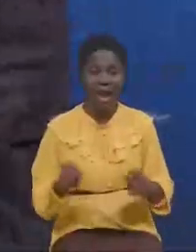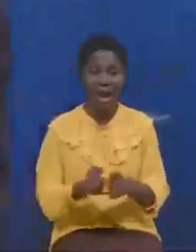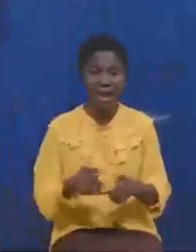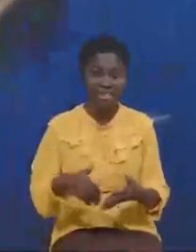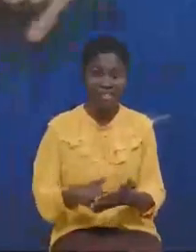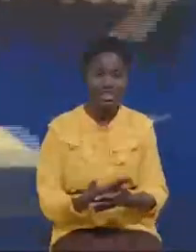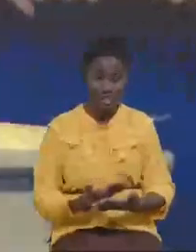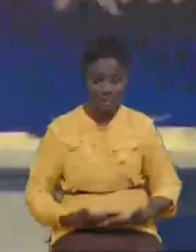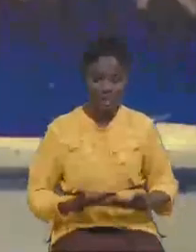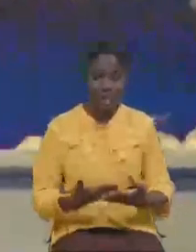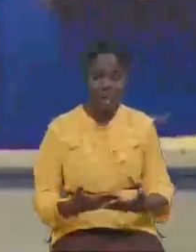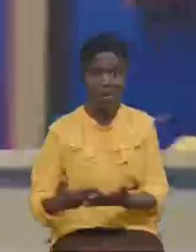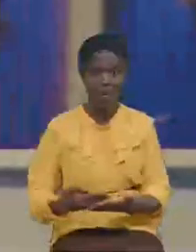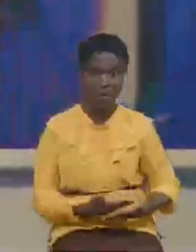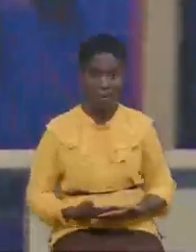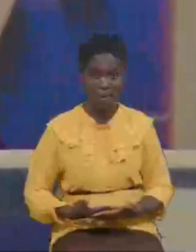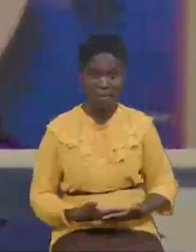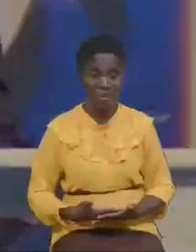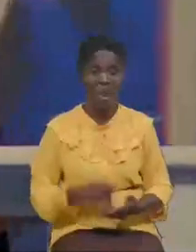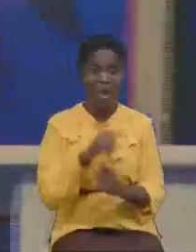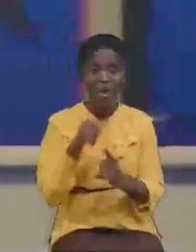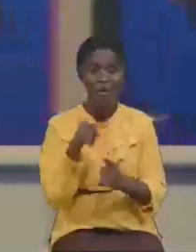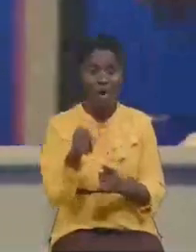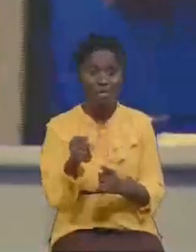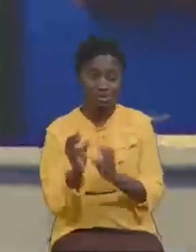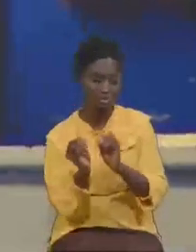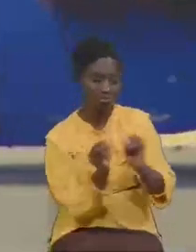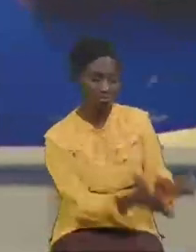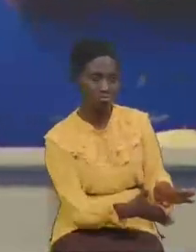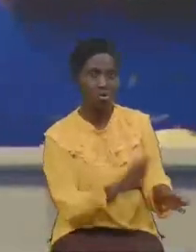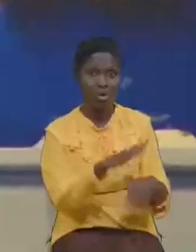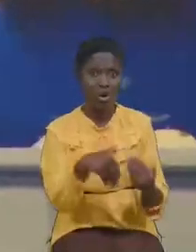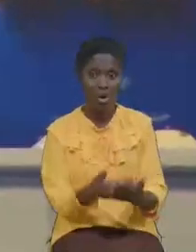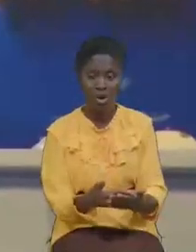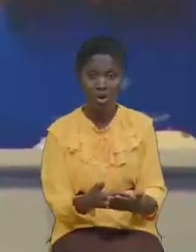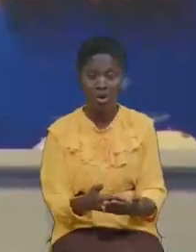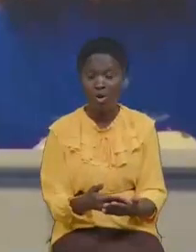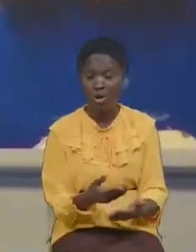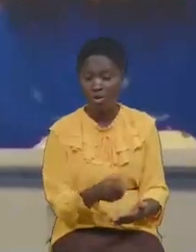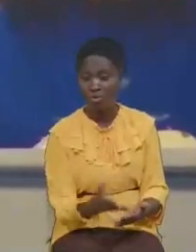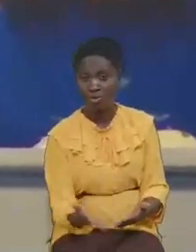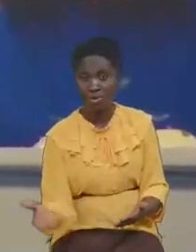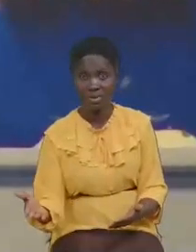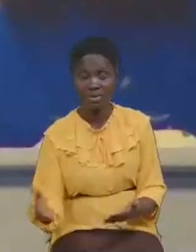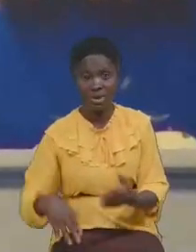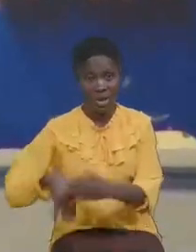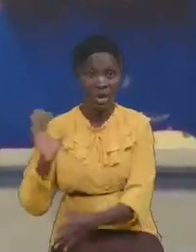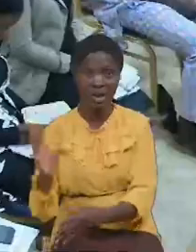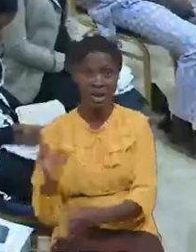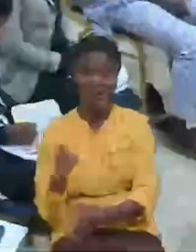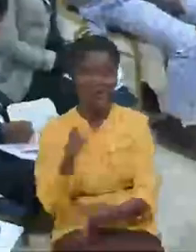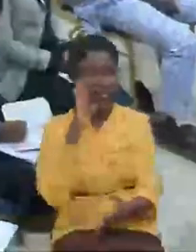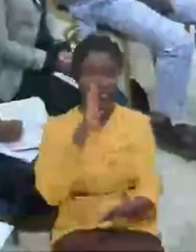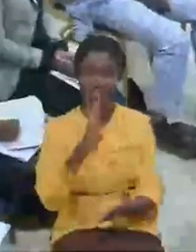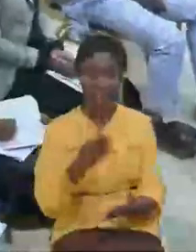Désirez comme des enfants nouveau-nés. Lorsque vous mettez ces choses de côté, vous serez nés de nouveau. Vous aurez